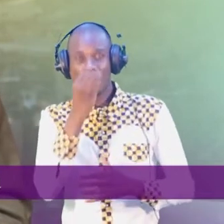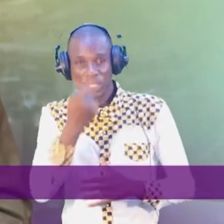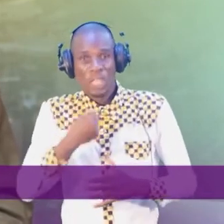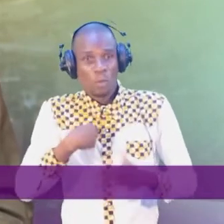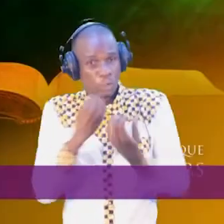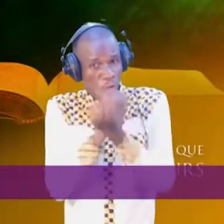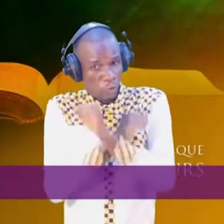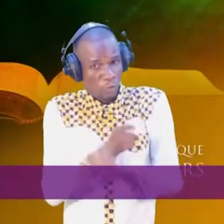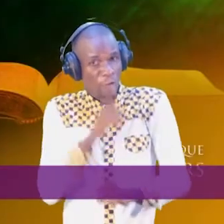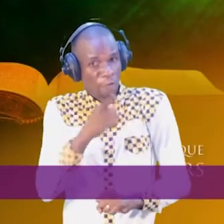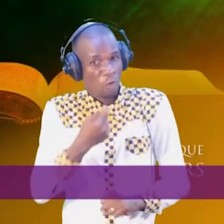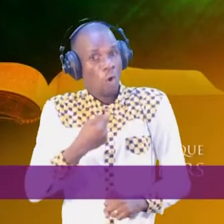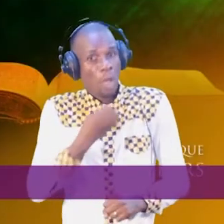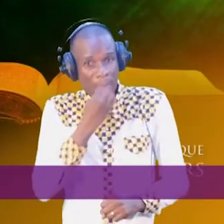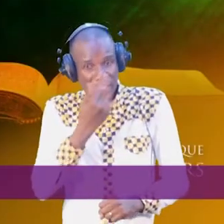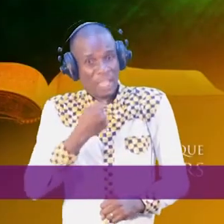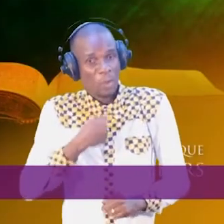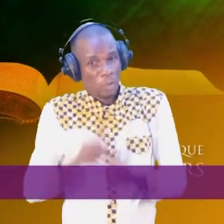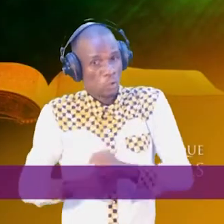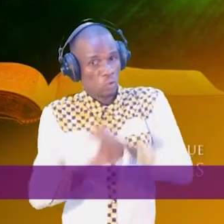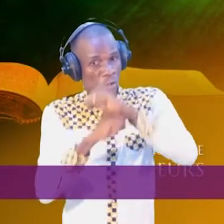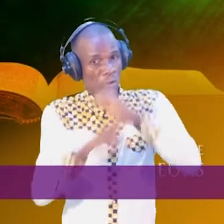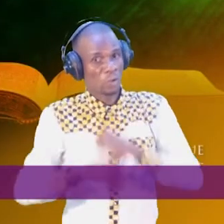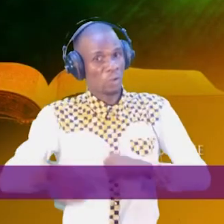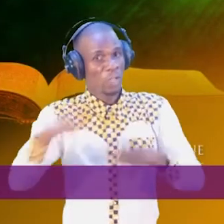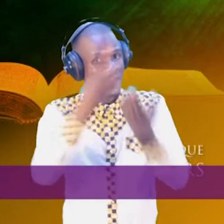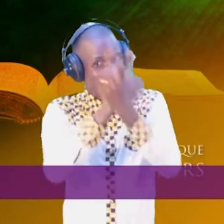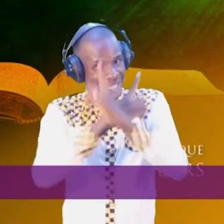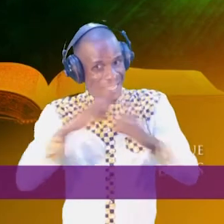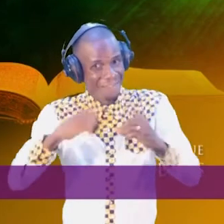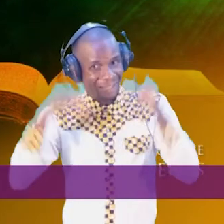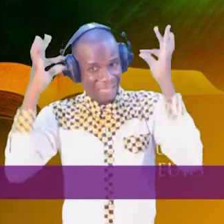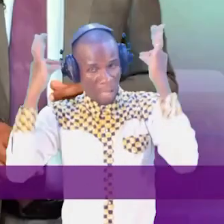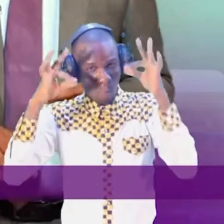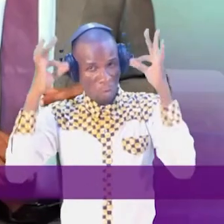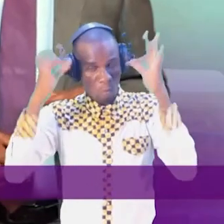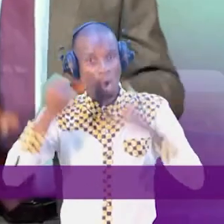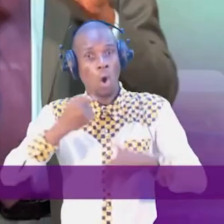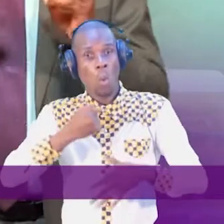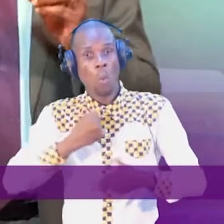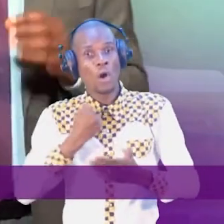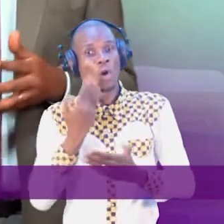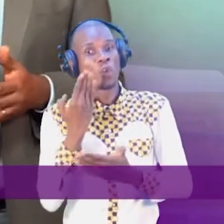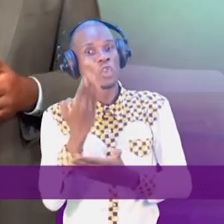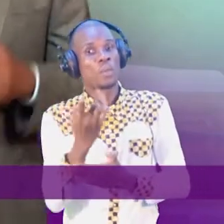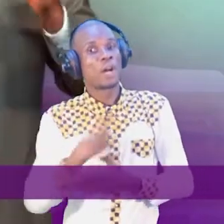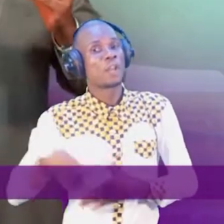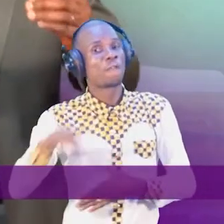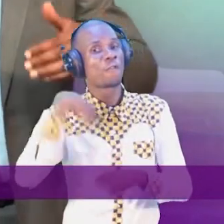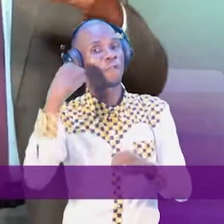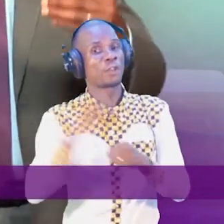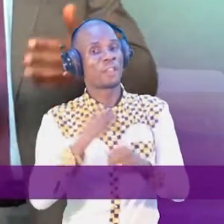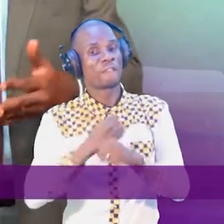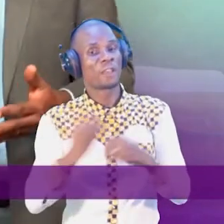misatu, okozala na banzambe mosusu te liboso na ngai. Mobeko oyo